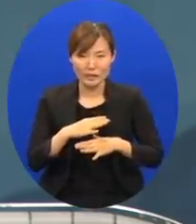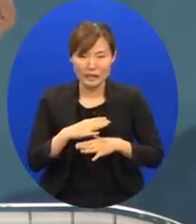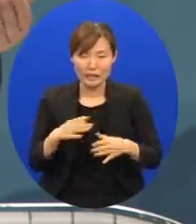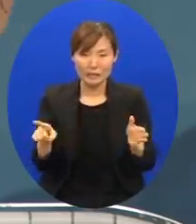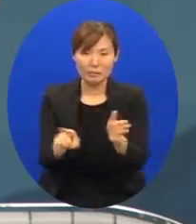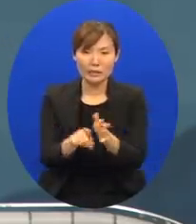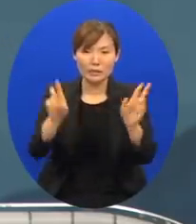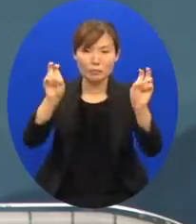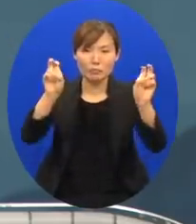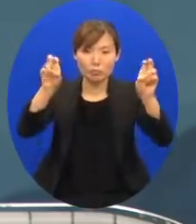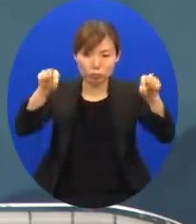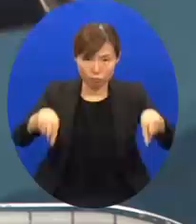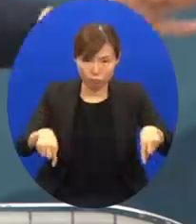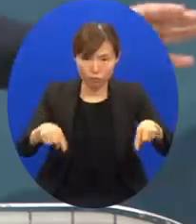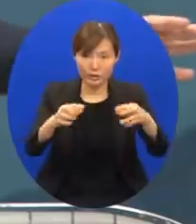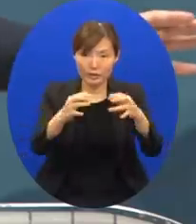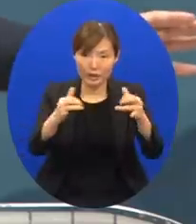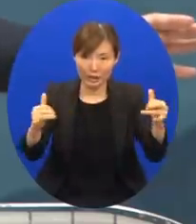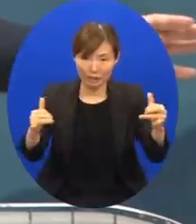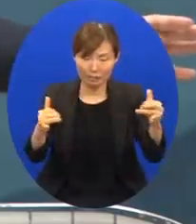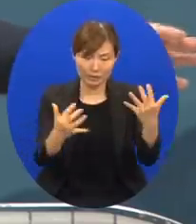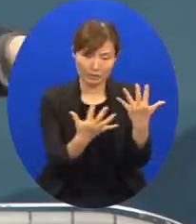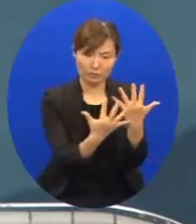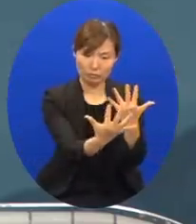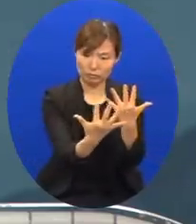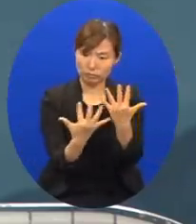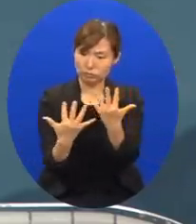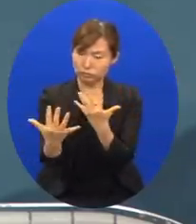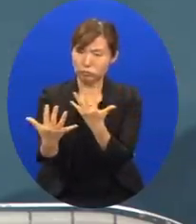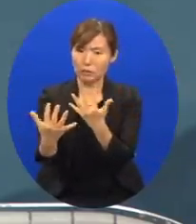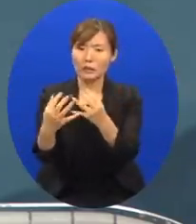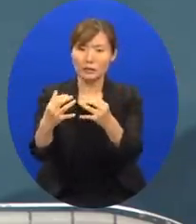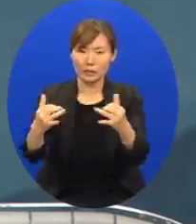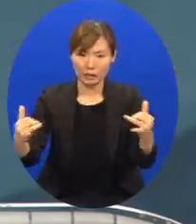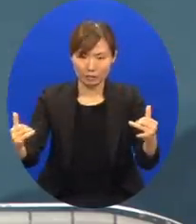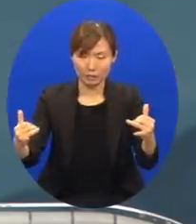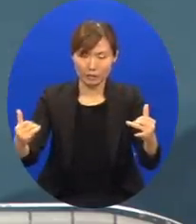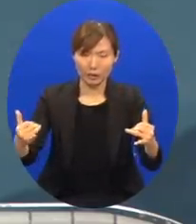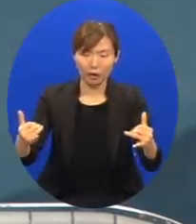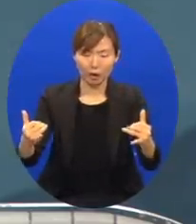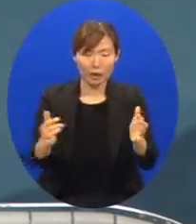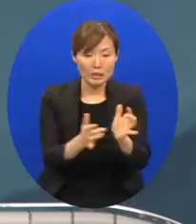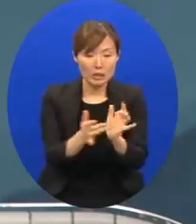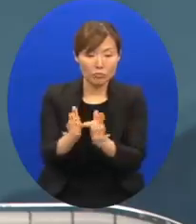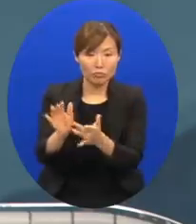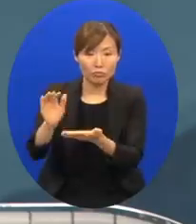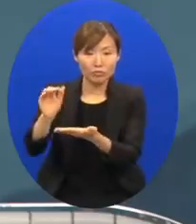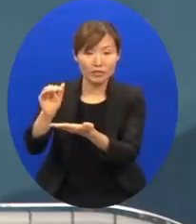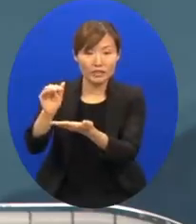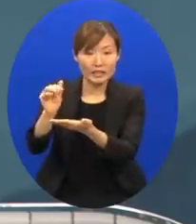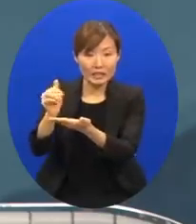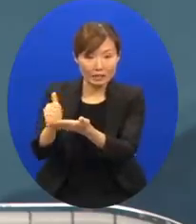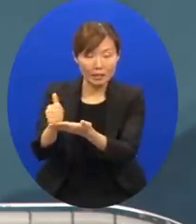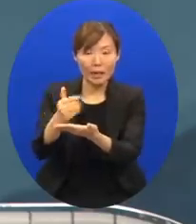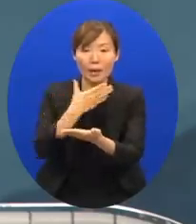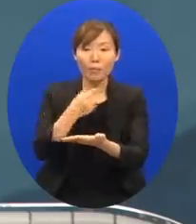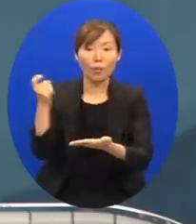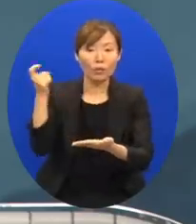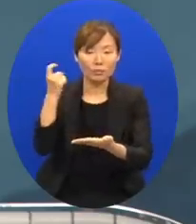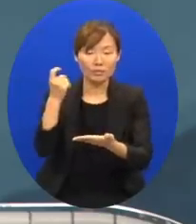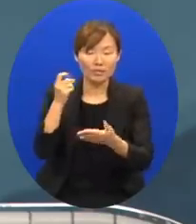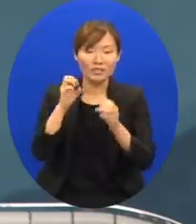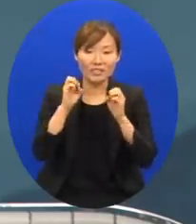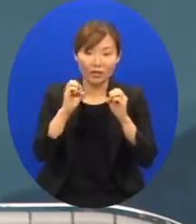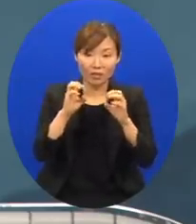지성인들이 모인 사람이 가득 모인 강당 해서 여러분에게 예수님의 복음을 전해 보라 그럴 때